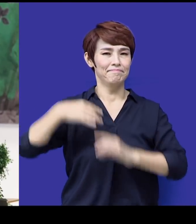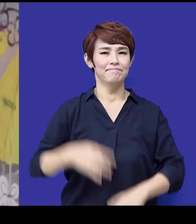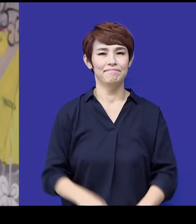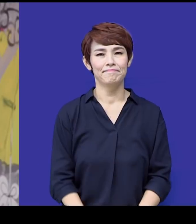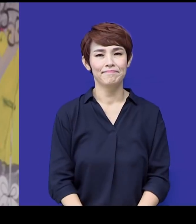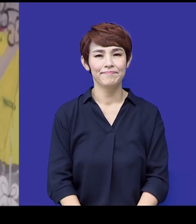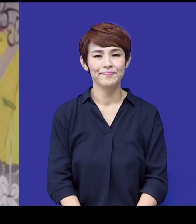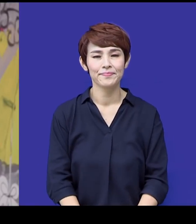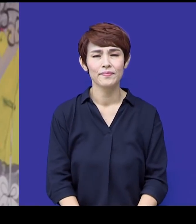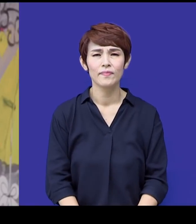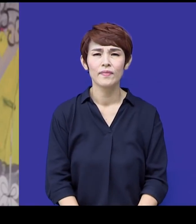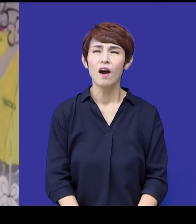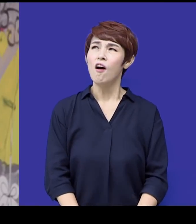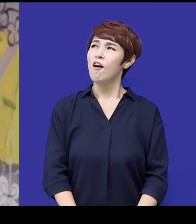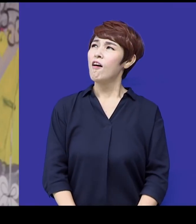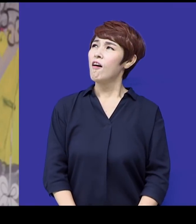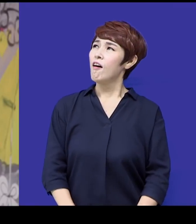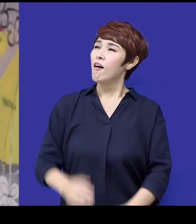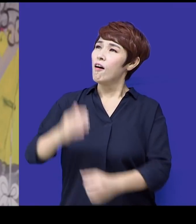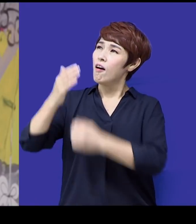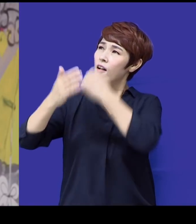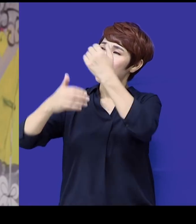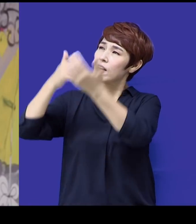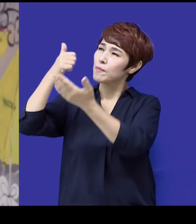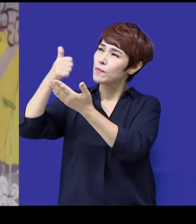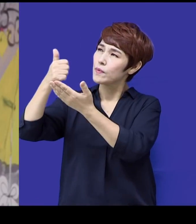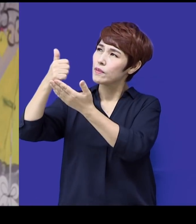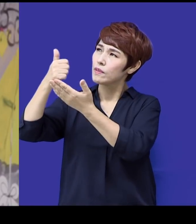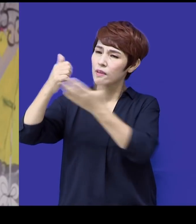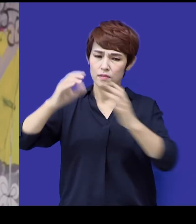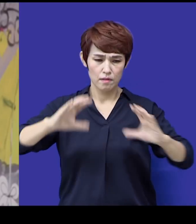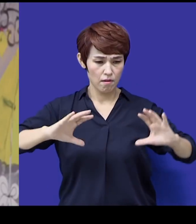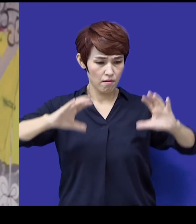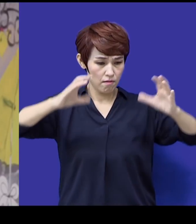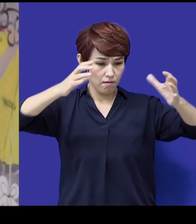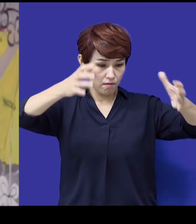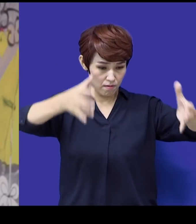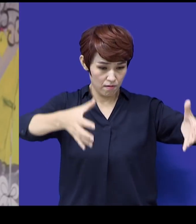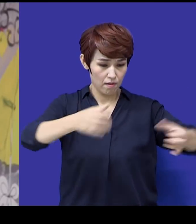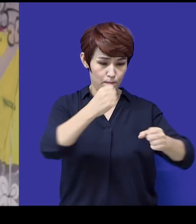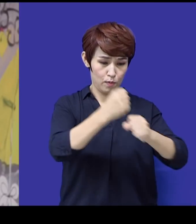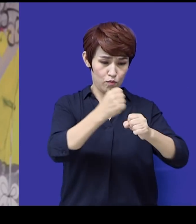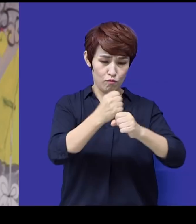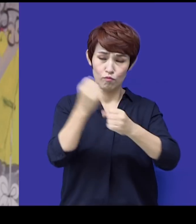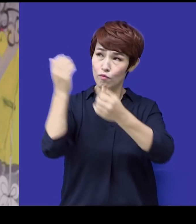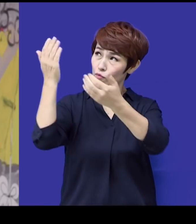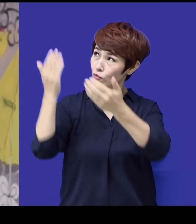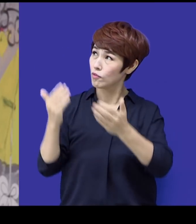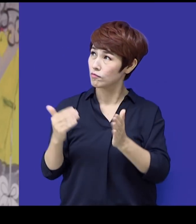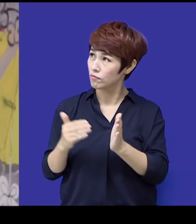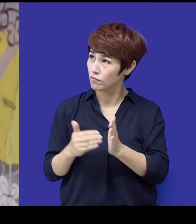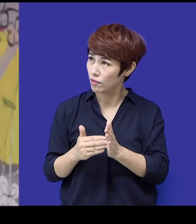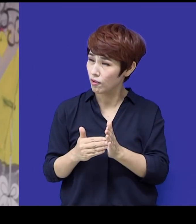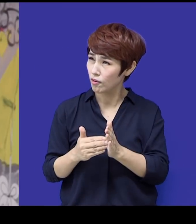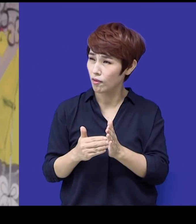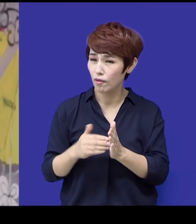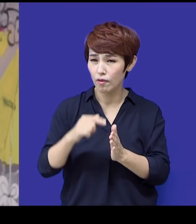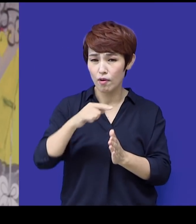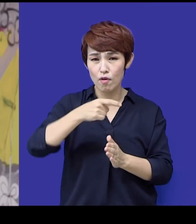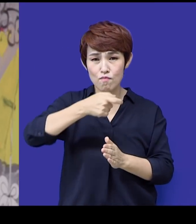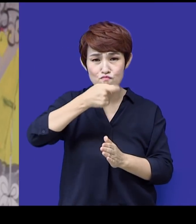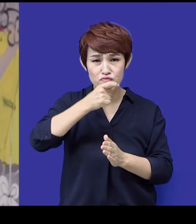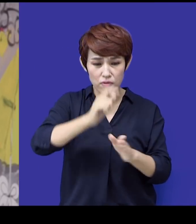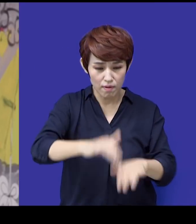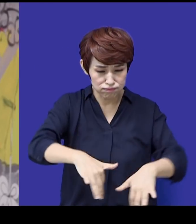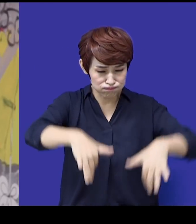그러니까 하나님이 세상을 이렇게 만드셨는데 그 홍해 조금만 홍해까지 그런